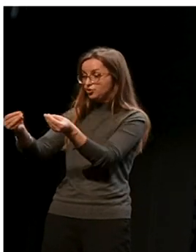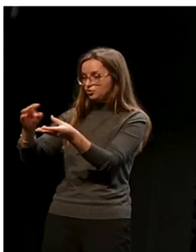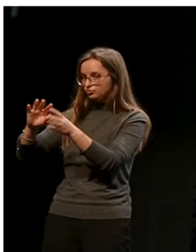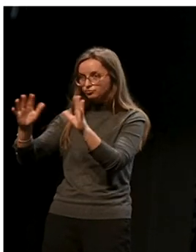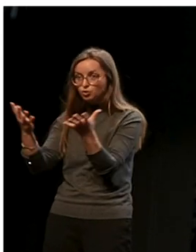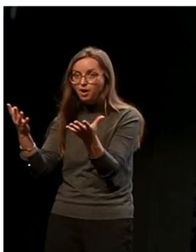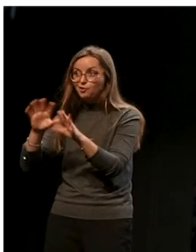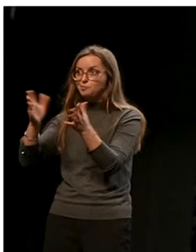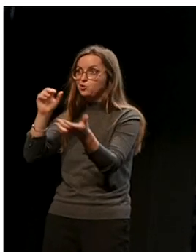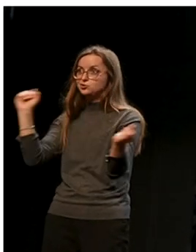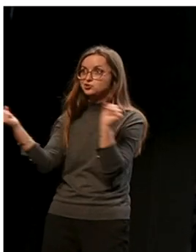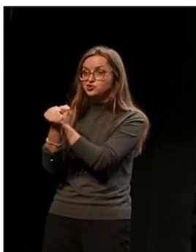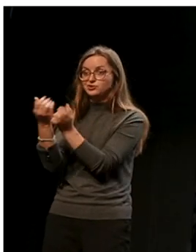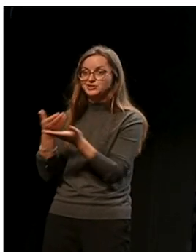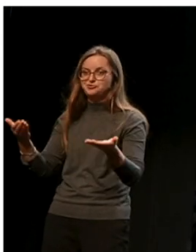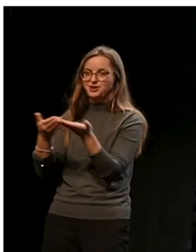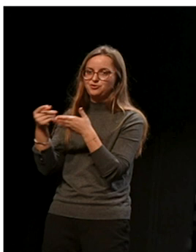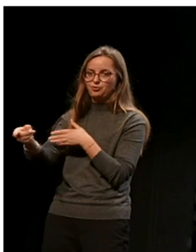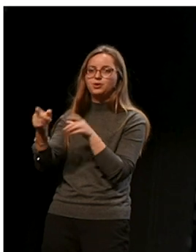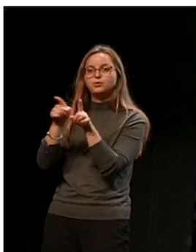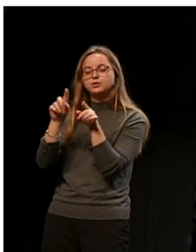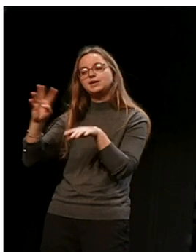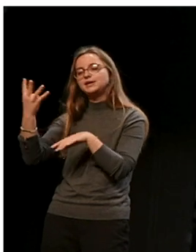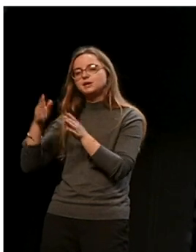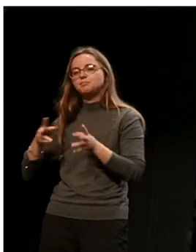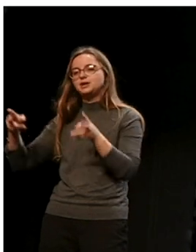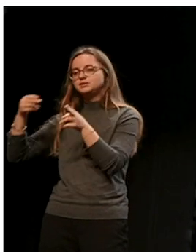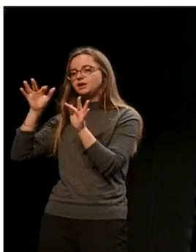les éditeurs et un peu l'avenir qu'on peut voir autour de ça.